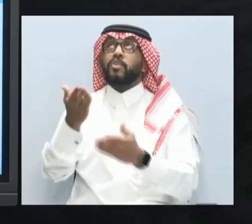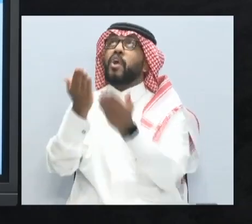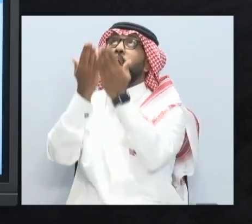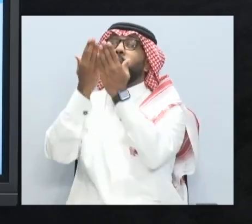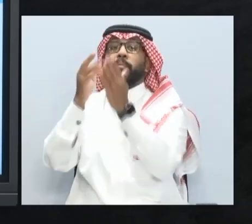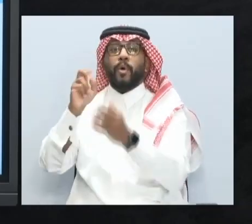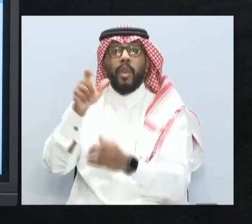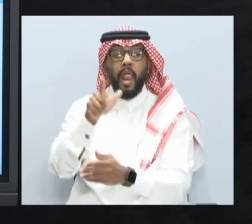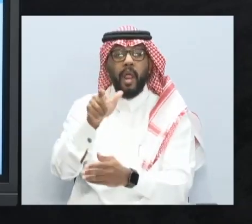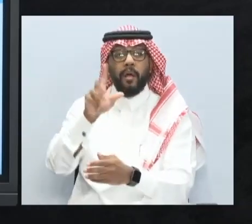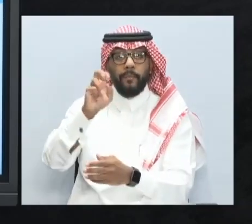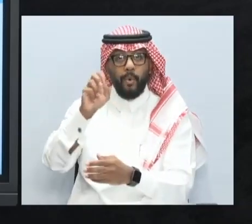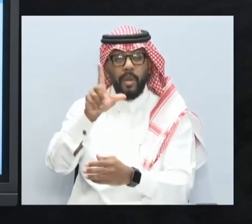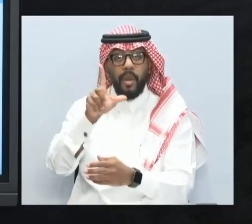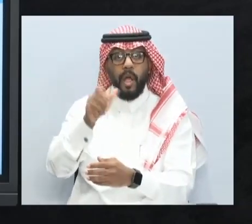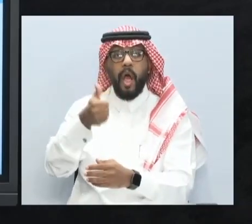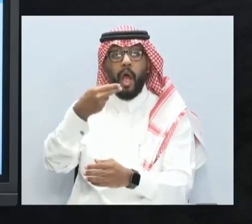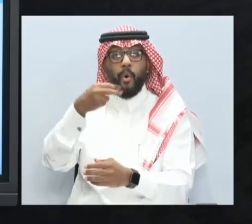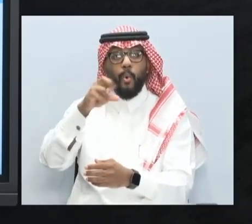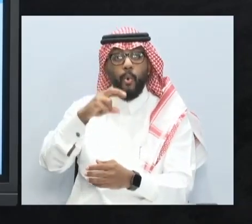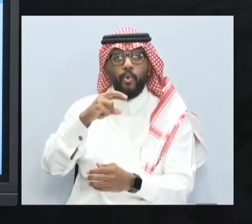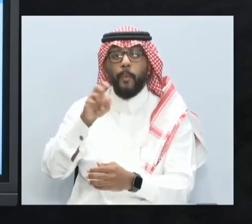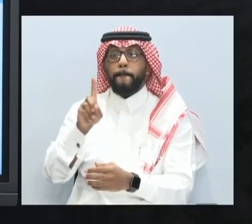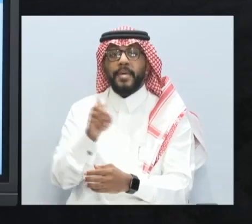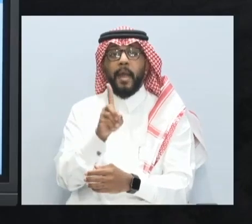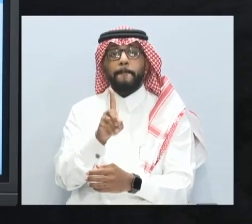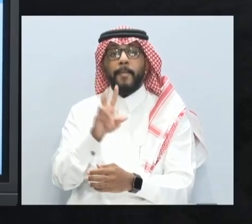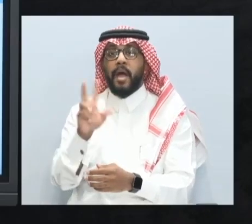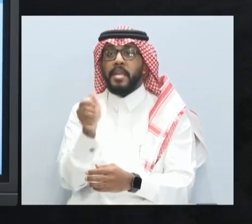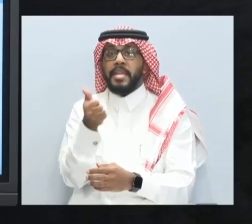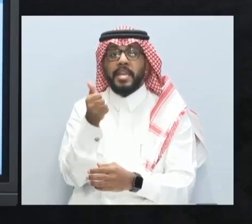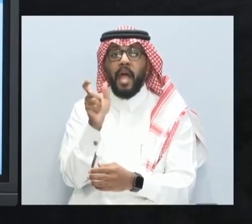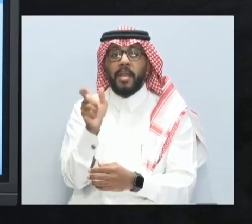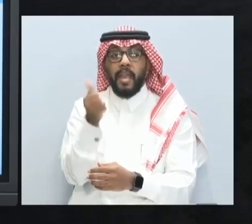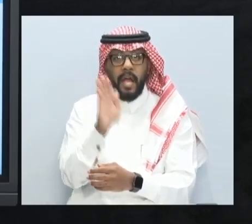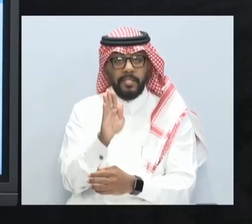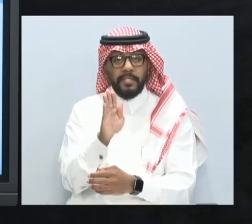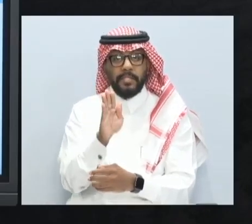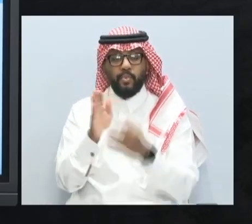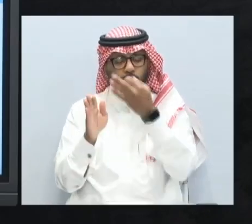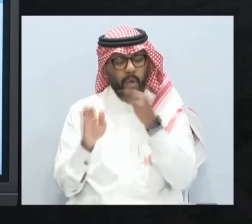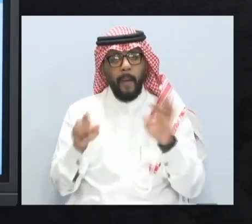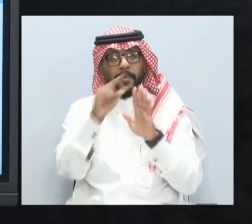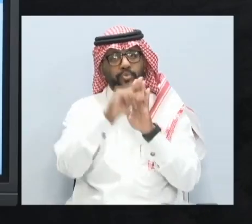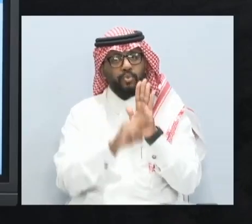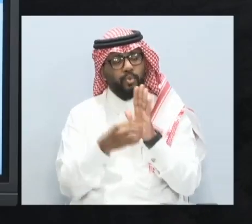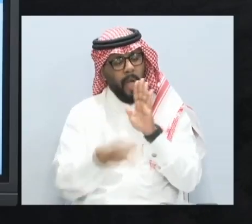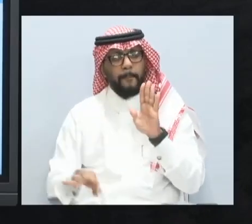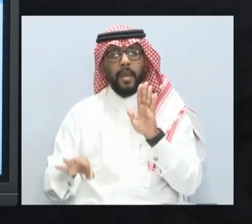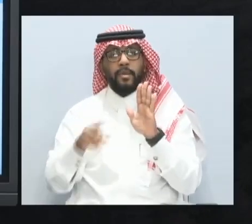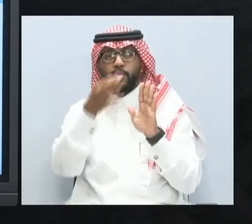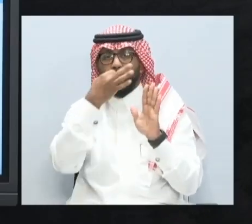الناس من شر الوسواس الخناس الذي يوسوس في صدور الناس من الجنه والناس